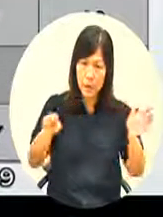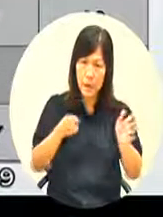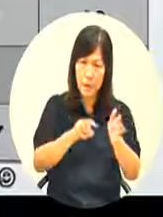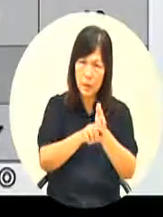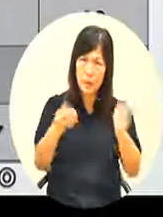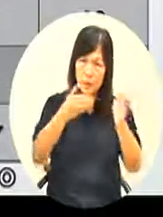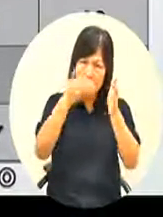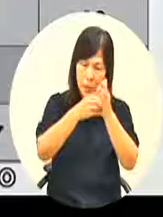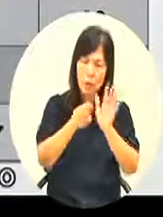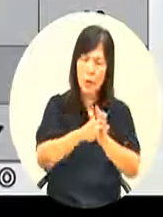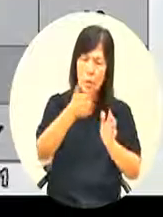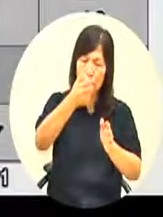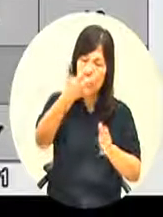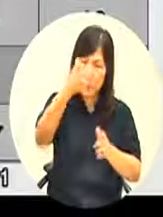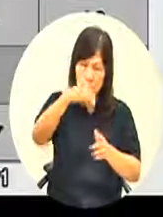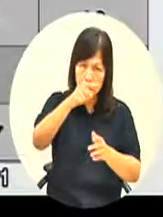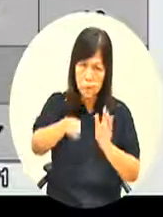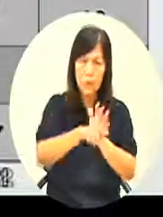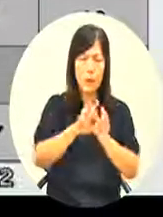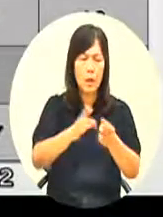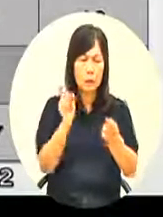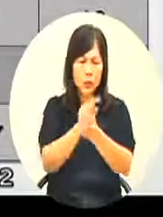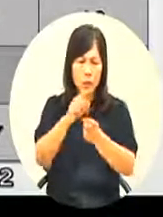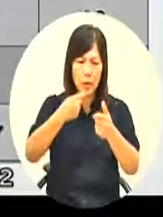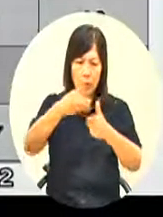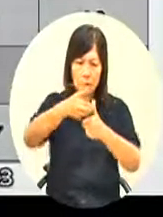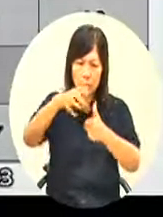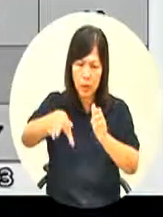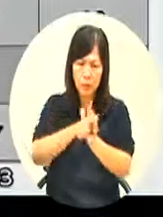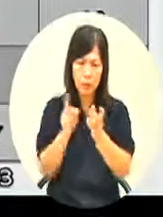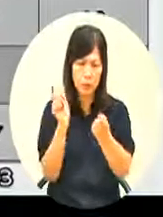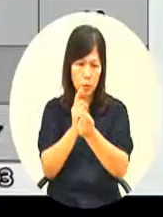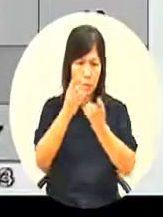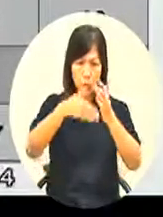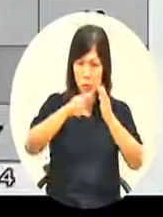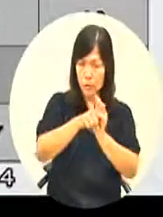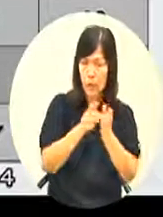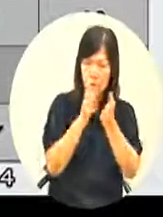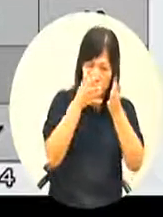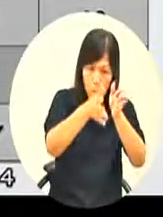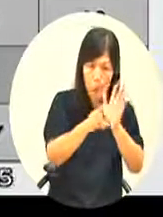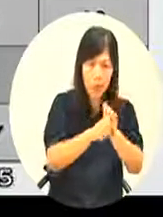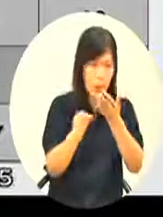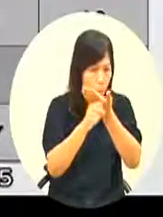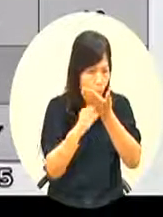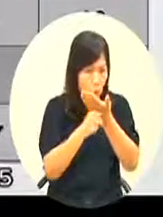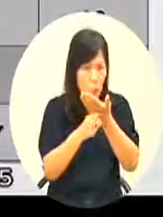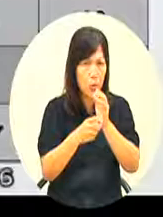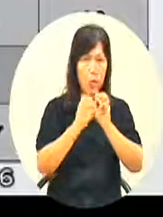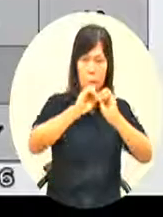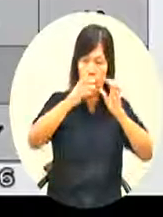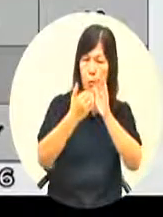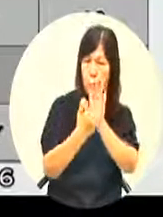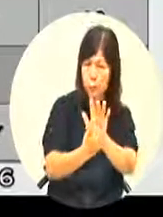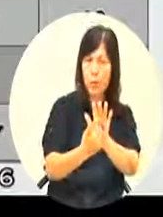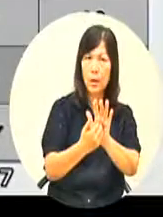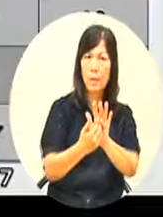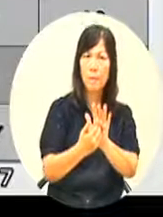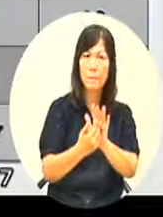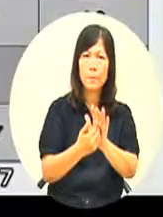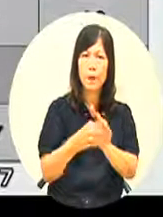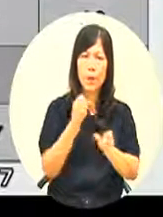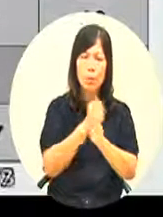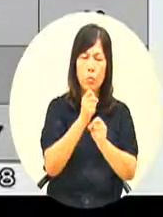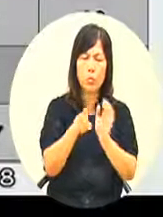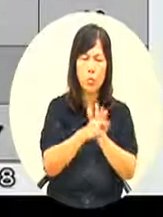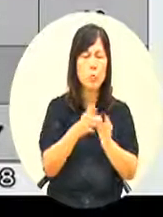大概蛮肯定，就是教育局在整个在校园毒品的一个防治的一个作业，